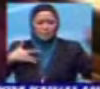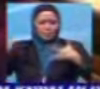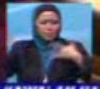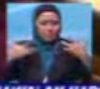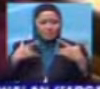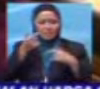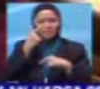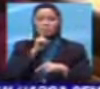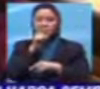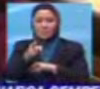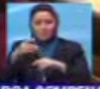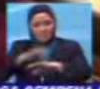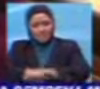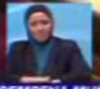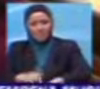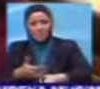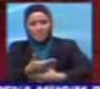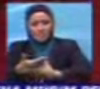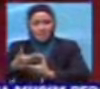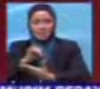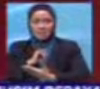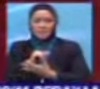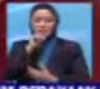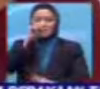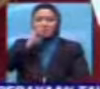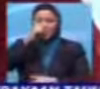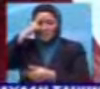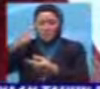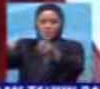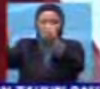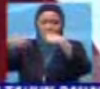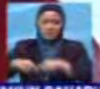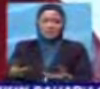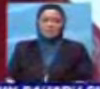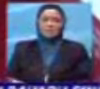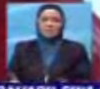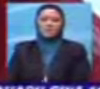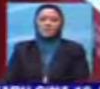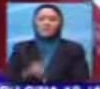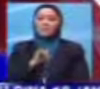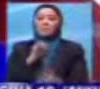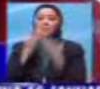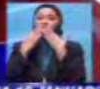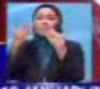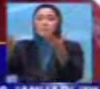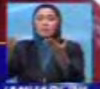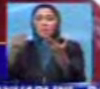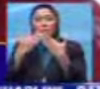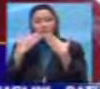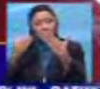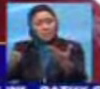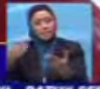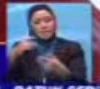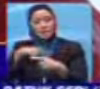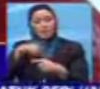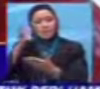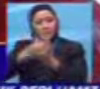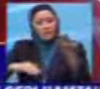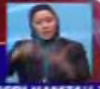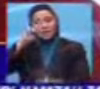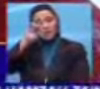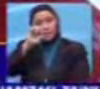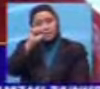pun tak sabar dah anak-anak mari sini. Mengucapkan ribuan terima kasih kepada pihak Kesedar kerana membuka taman tema